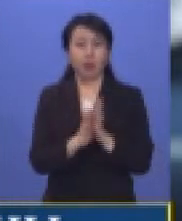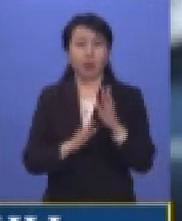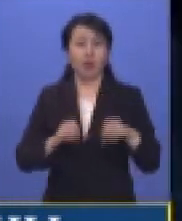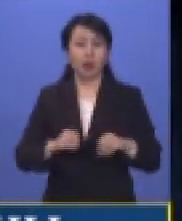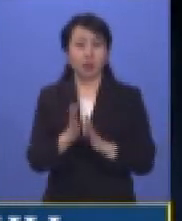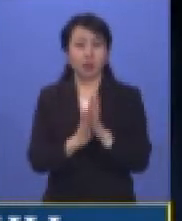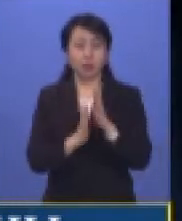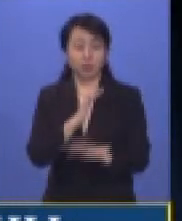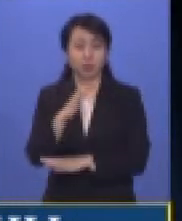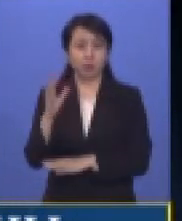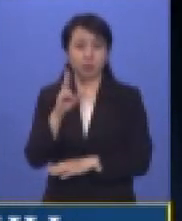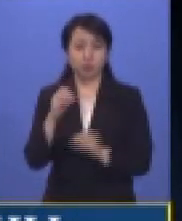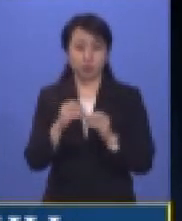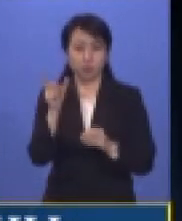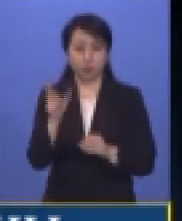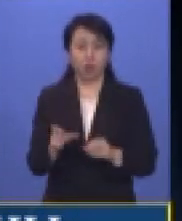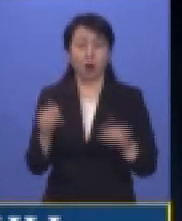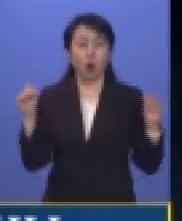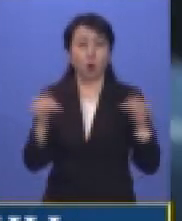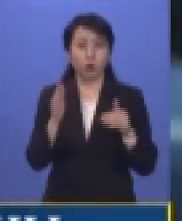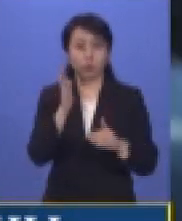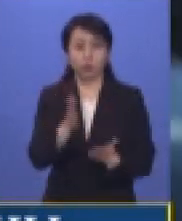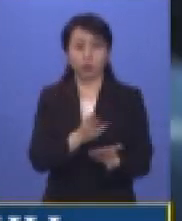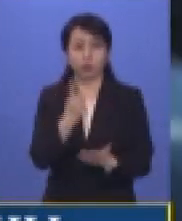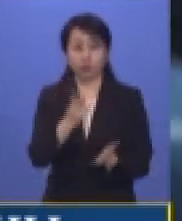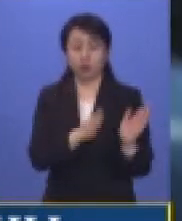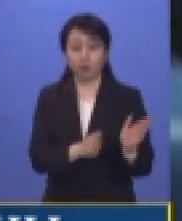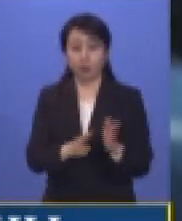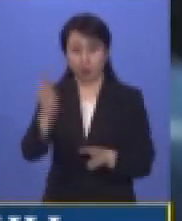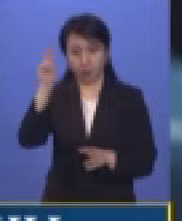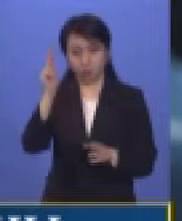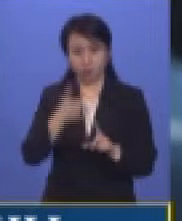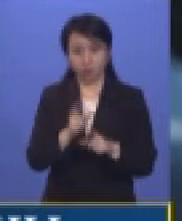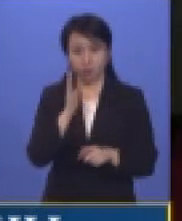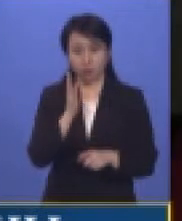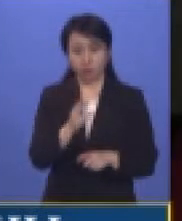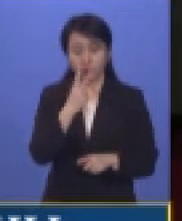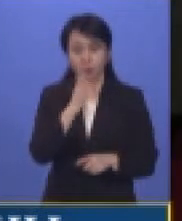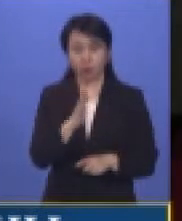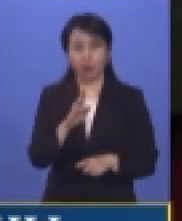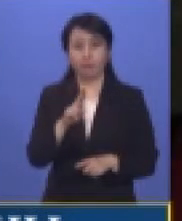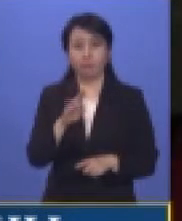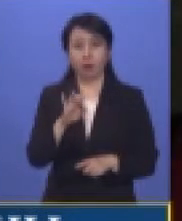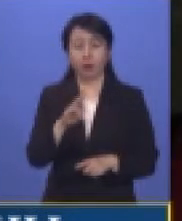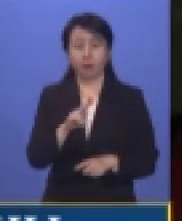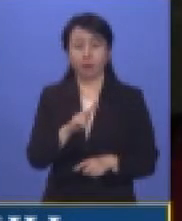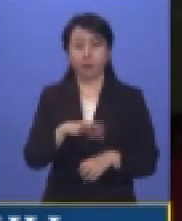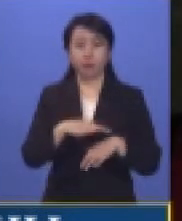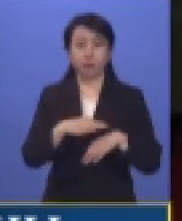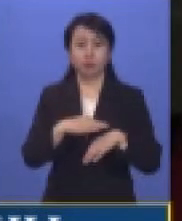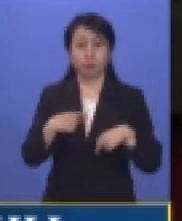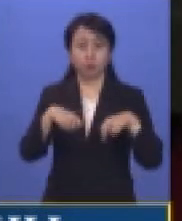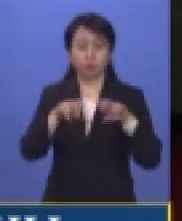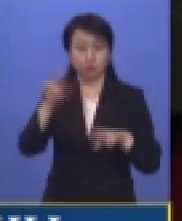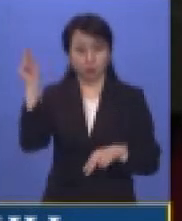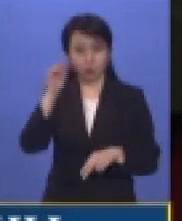10. Колледж предусматривает 2 вида обучения, но это в дальнейшем уже видно будет. Фаина Монтаева прошла специальный курс